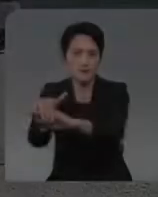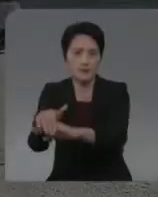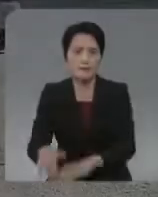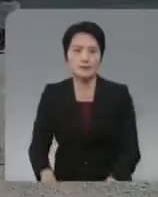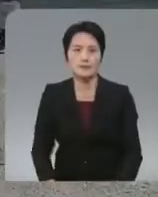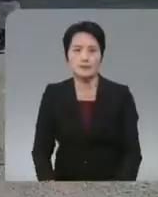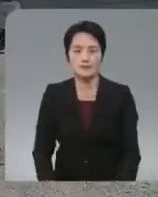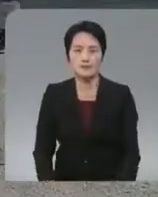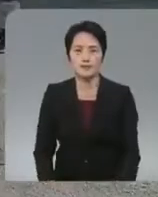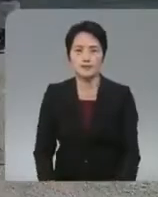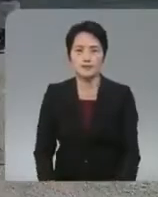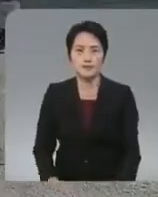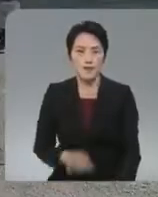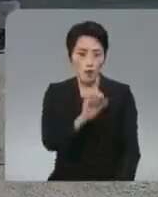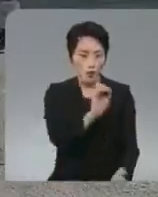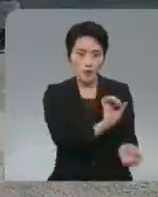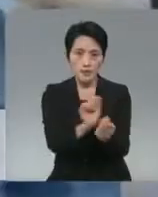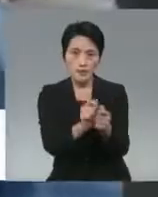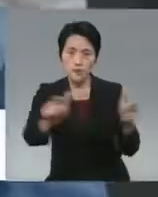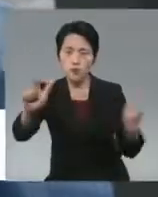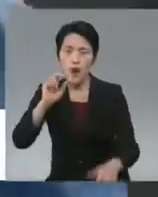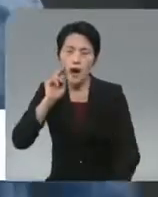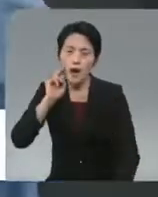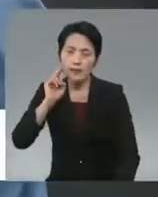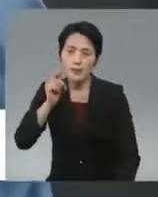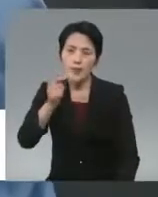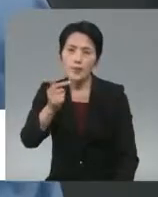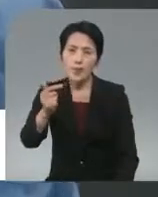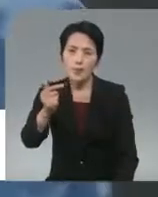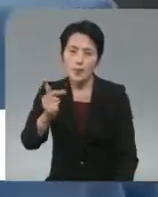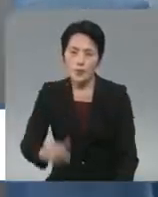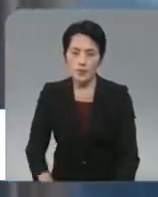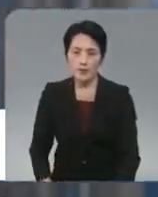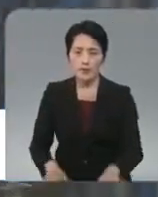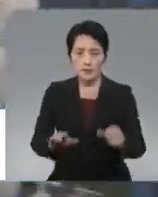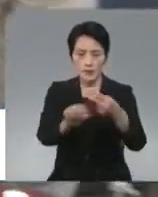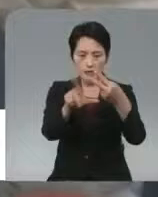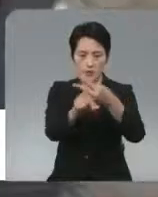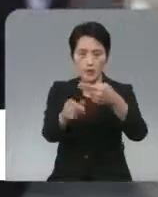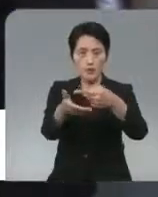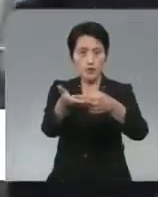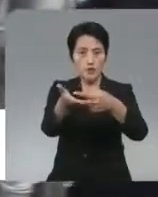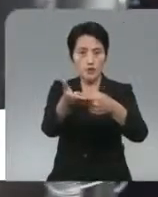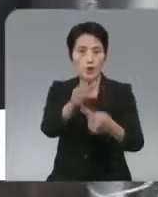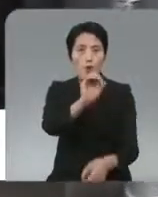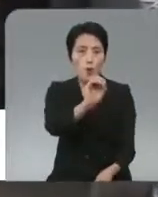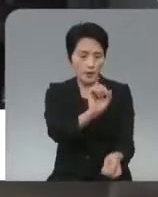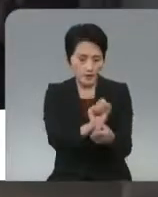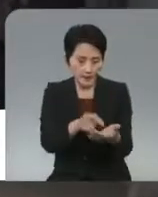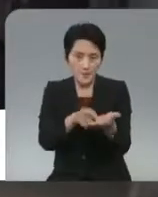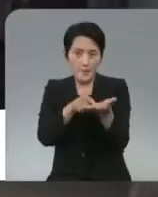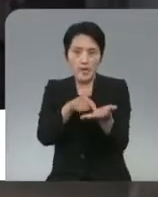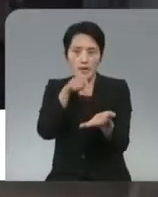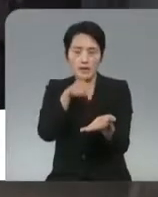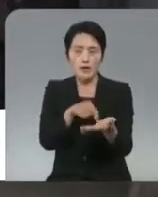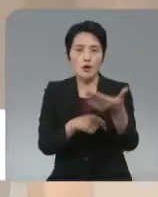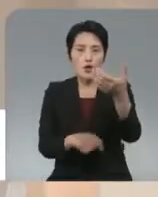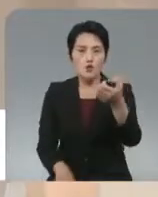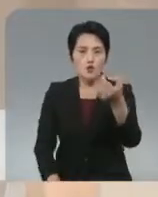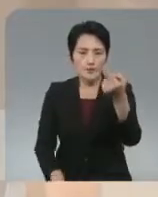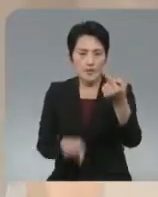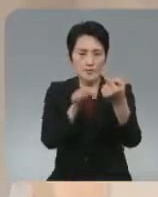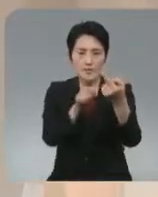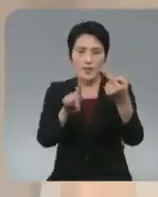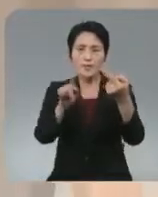từ sau khi trở thành chuẩn virus cô với 19 tại Hàn Quốc Biến Thể omicron đã lây lan rất nhanh tỷ lệ